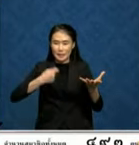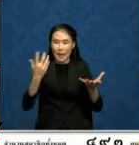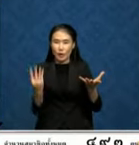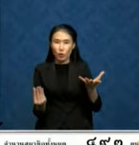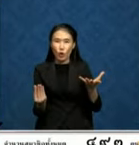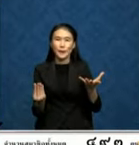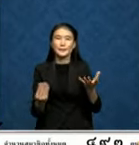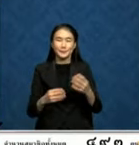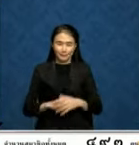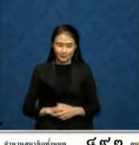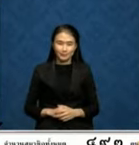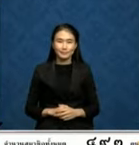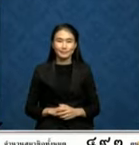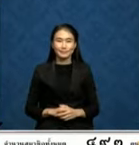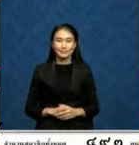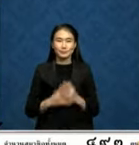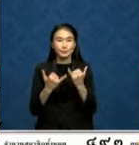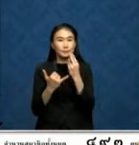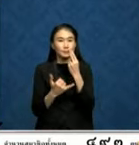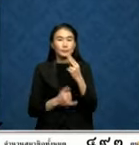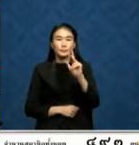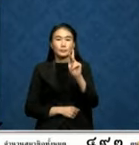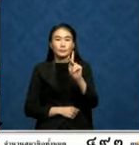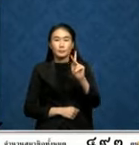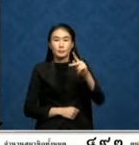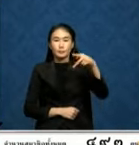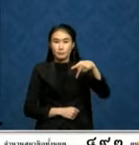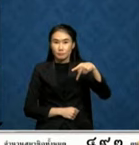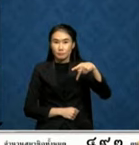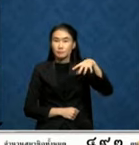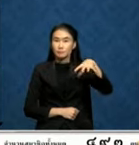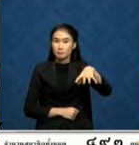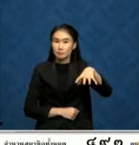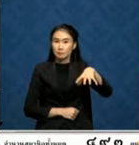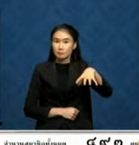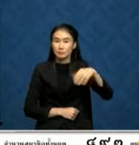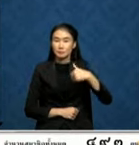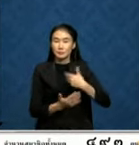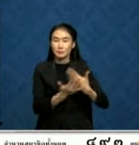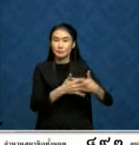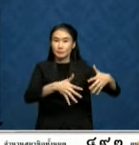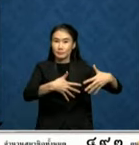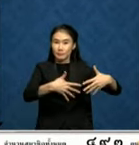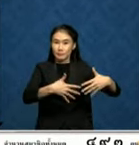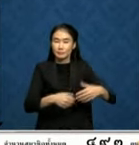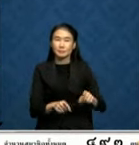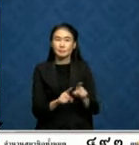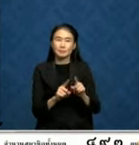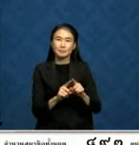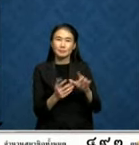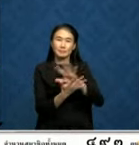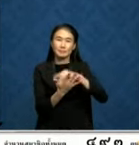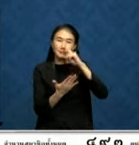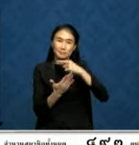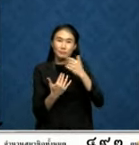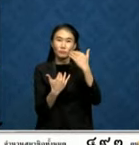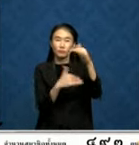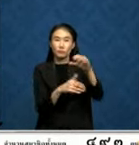354ล้านบาททั้งนี้สำนักงานกกพ.มีรายได้แผ่นดินนำส่งคลังจำนว